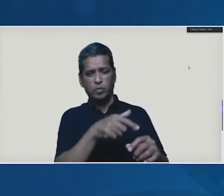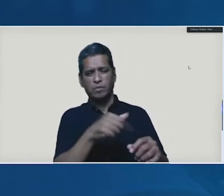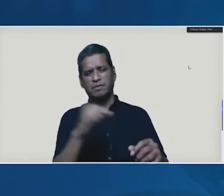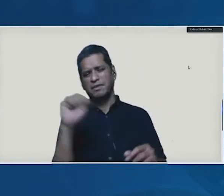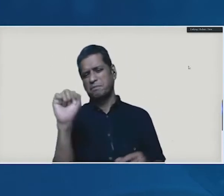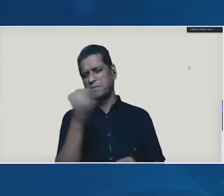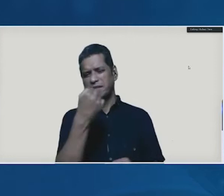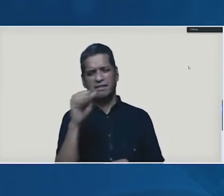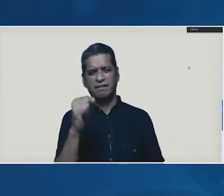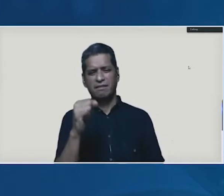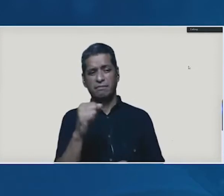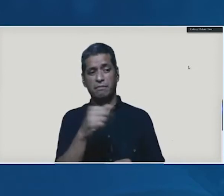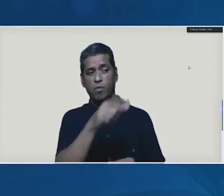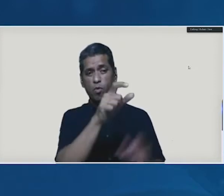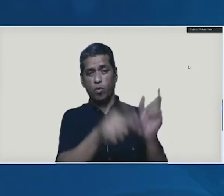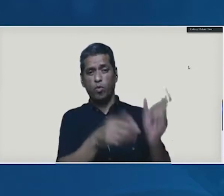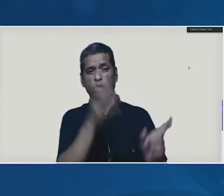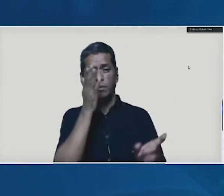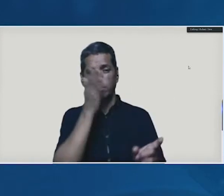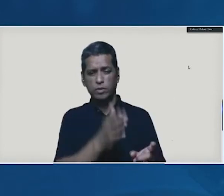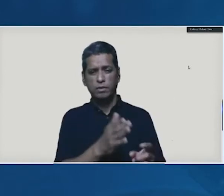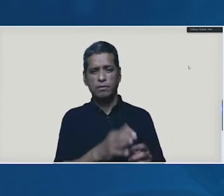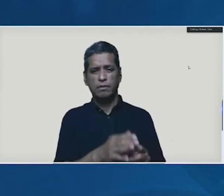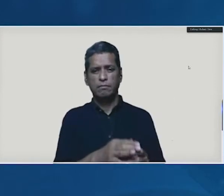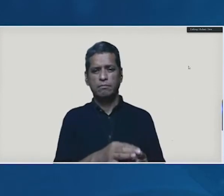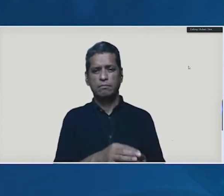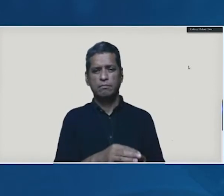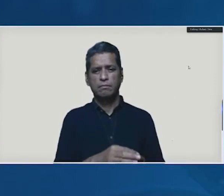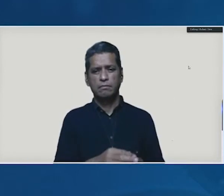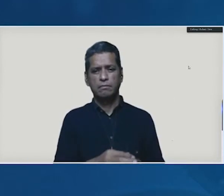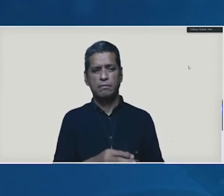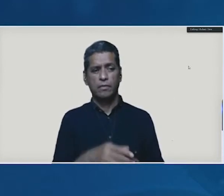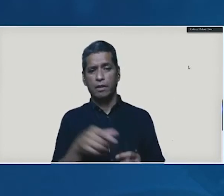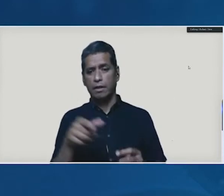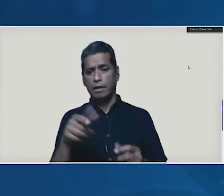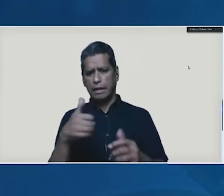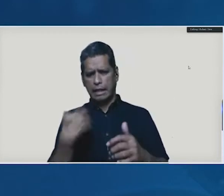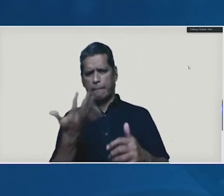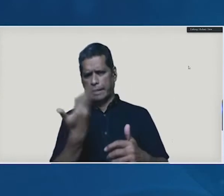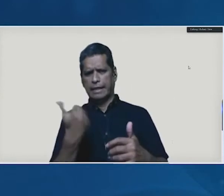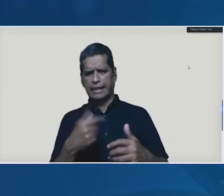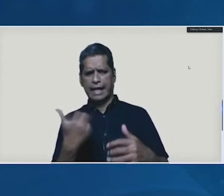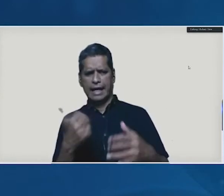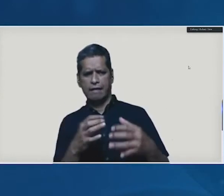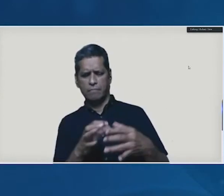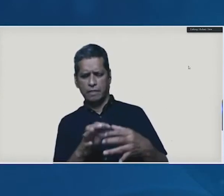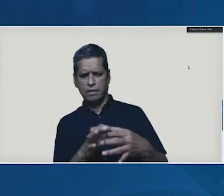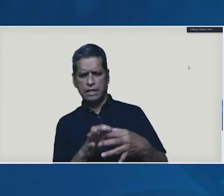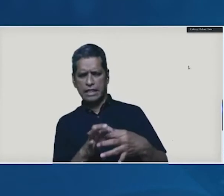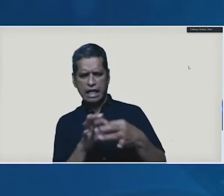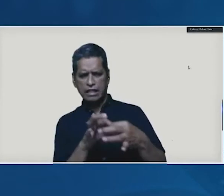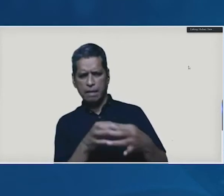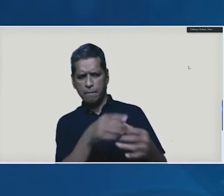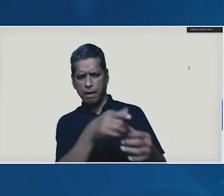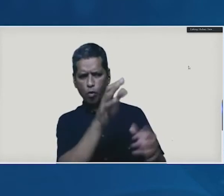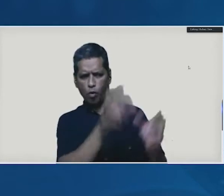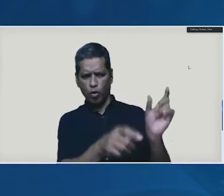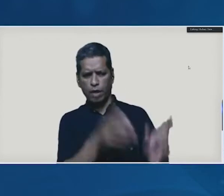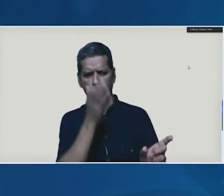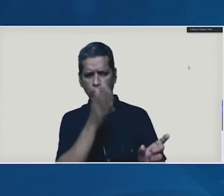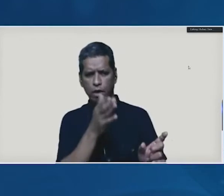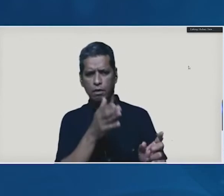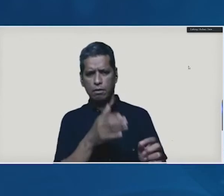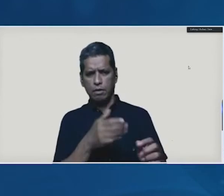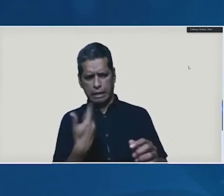orang-orang muda bekerjasama dengan mereka bahkan kembangkan mereka Arahkan mereka karena kalau mereka tidak kita Arahkan mereka akan